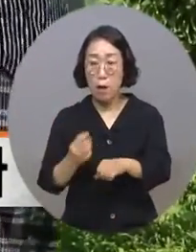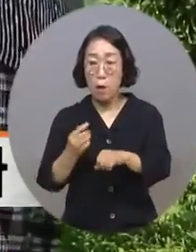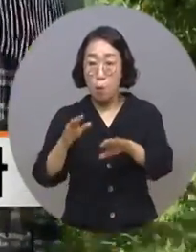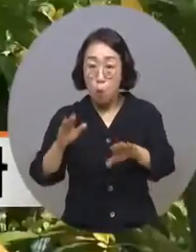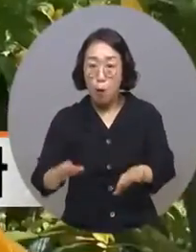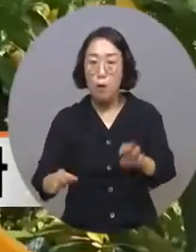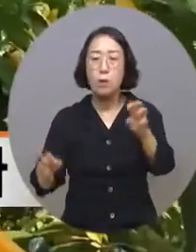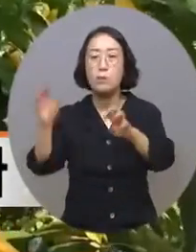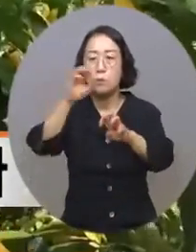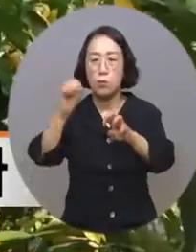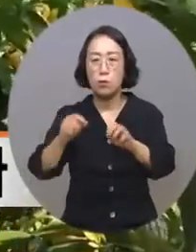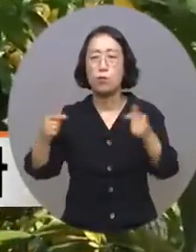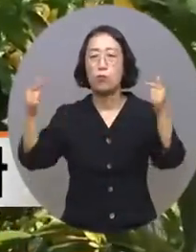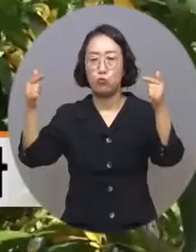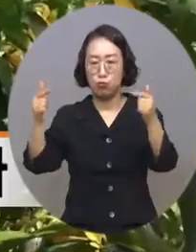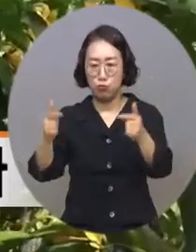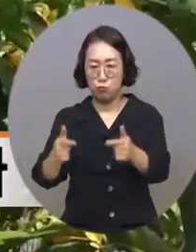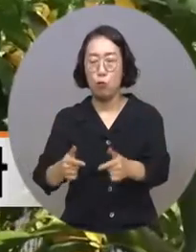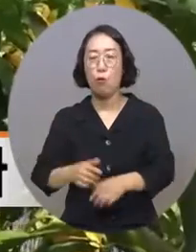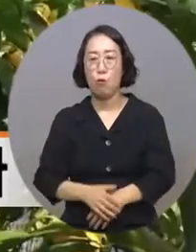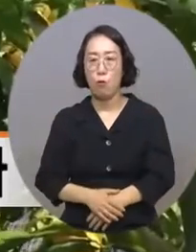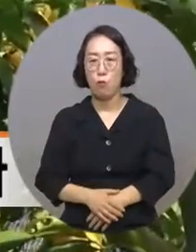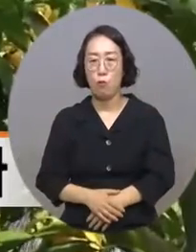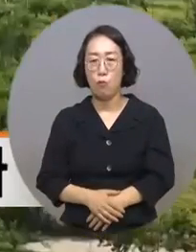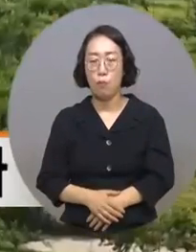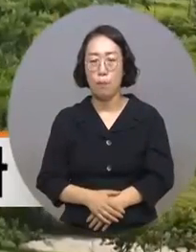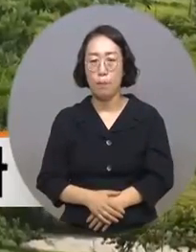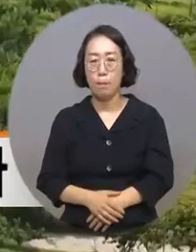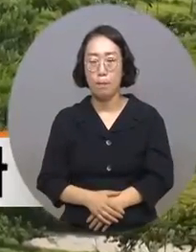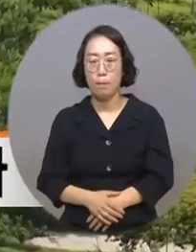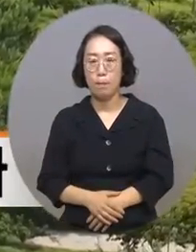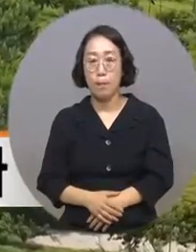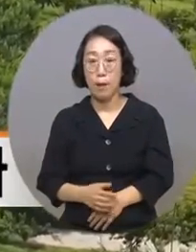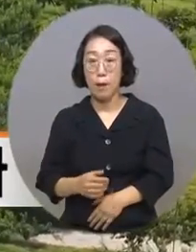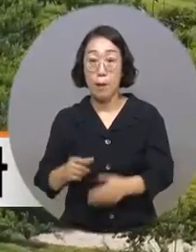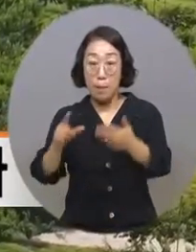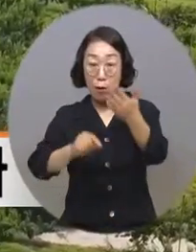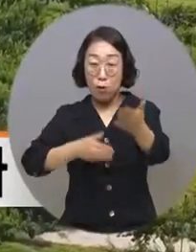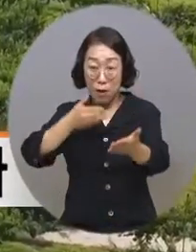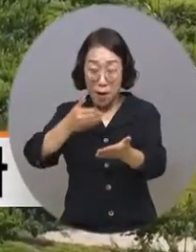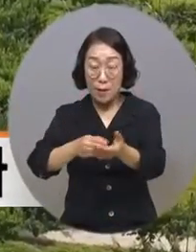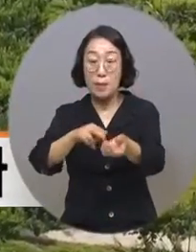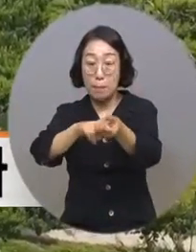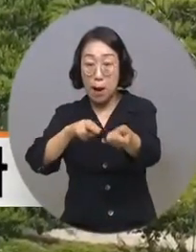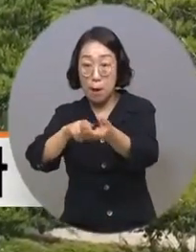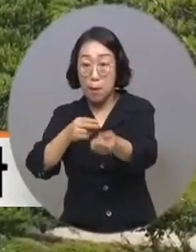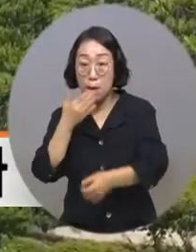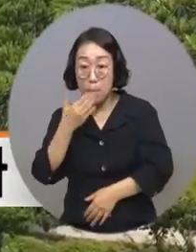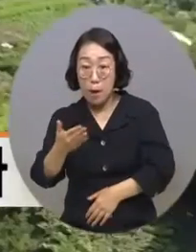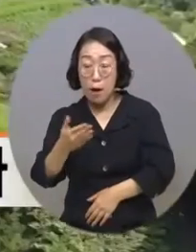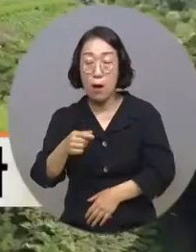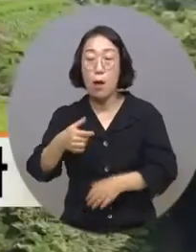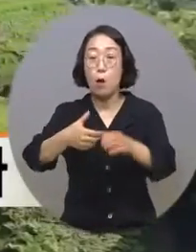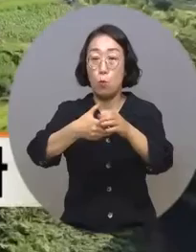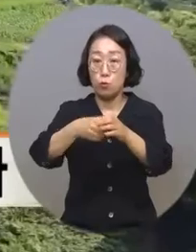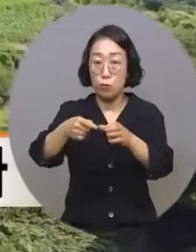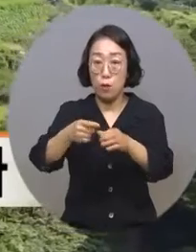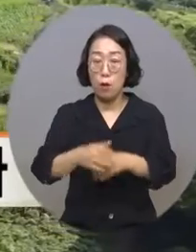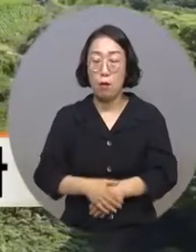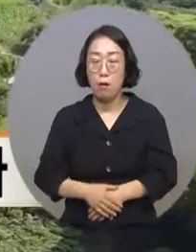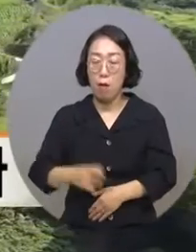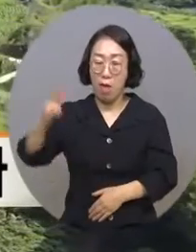생산량이 30% 정도 줄어들 전망입니다. 다음 달까지 출하가 이루어지는 월등 복숭아는